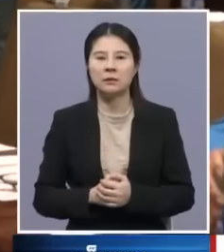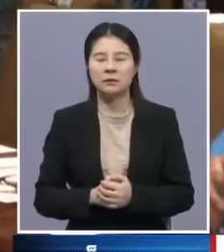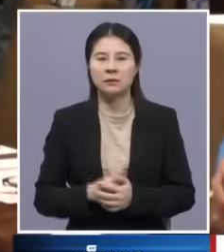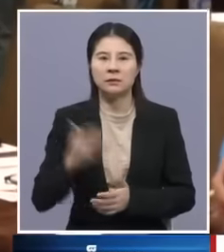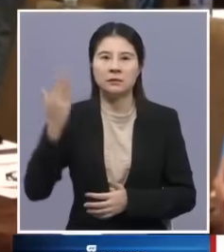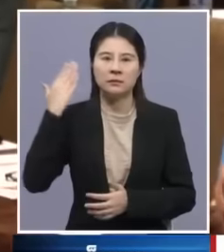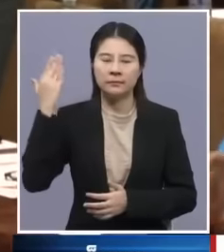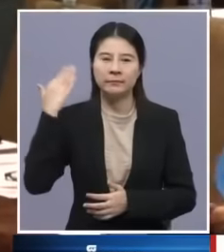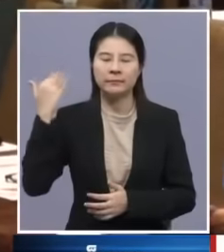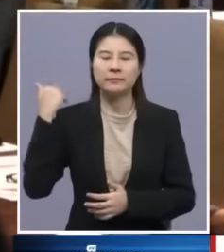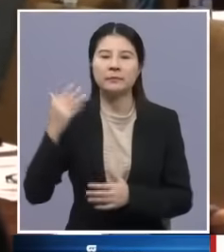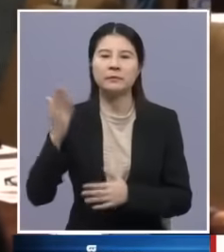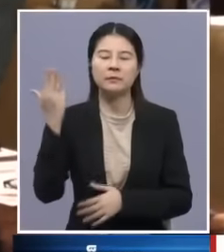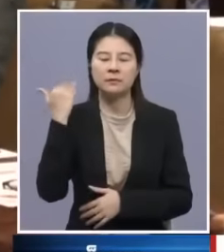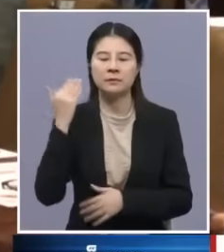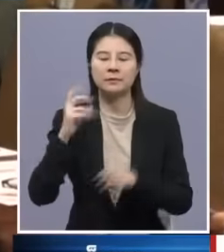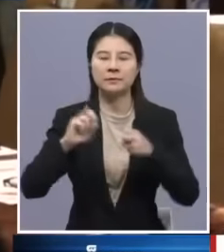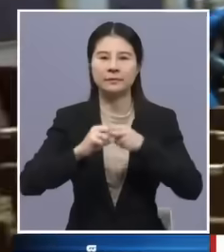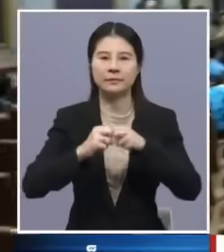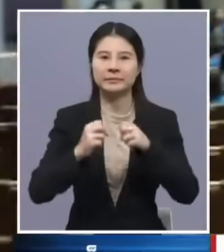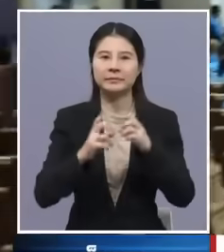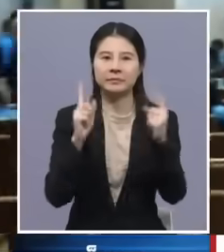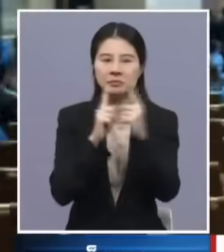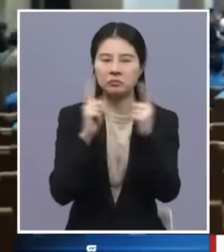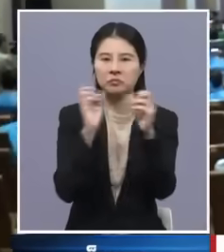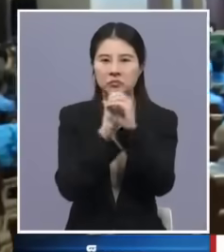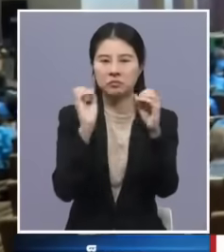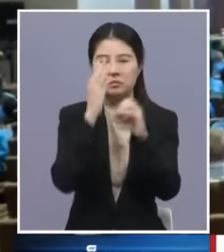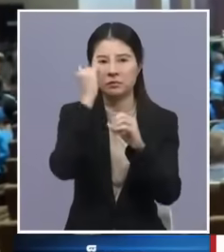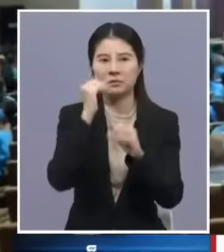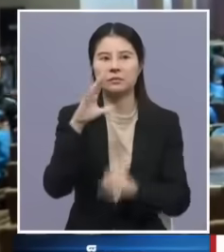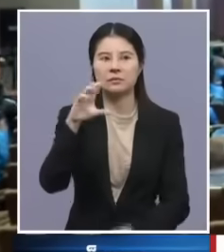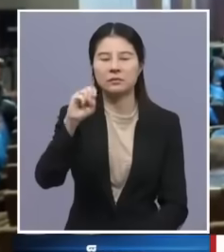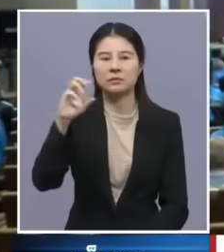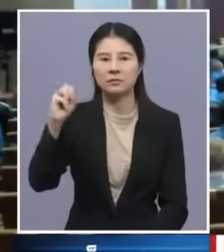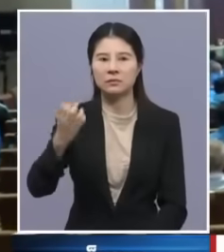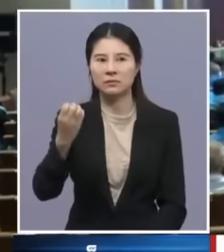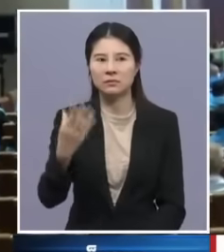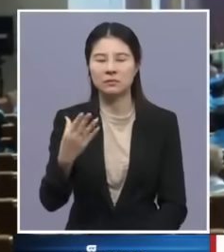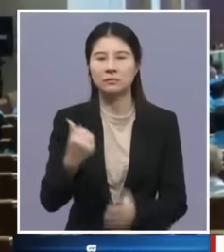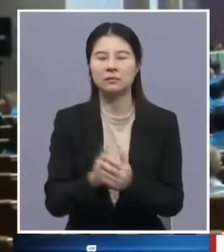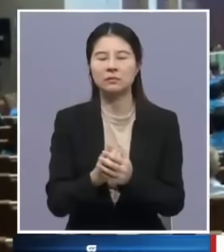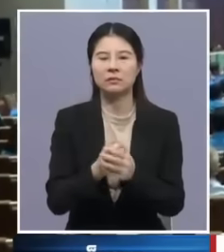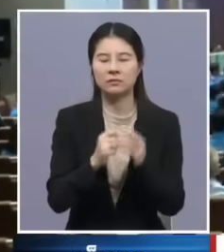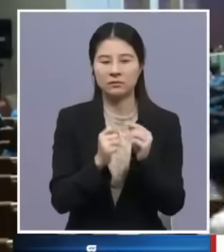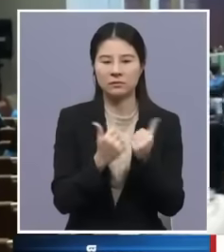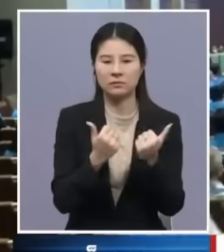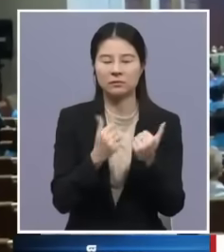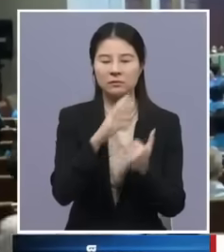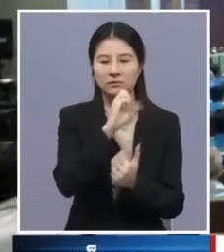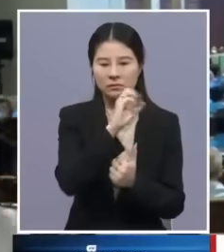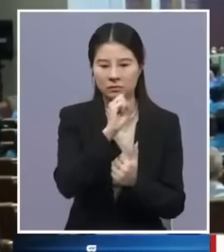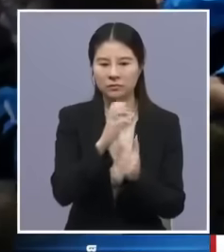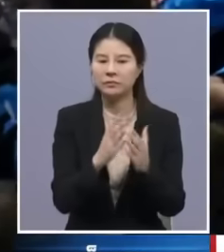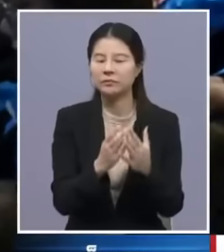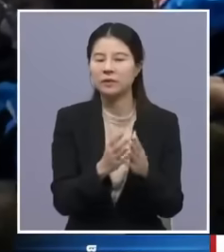าค่ะอาจไม่เคยประสบปัญหานี้นะเนื่องจากจำนวนส.ส.เนี่ยมีมากพอสมควรไม่ได้น้อยกว่าจำนวนสมาชิกกลุ่มอื่นมากขน